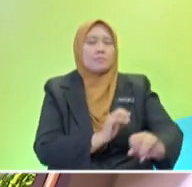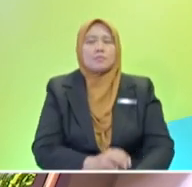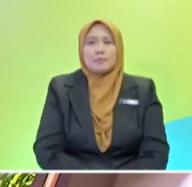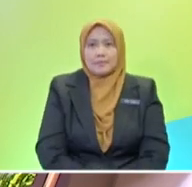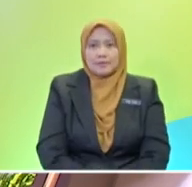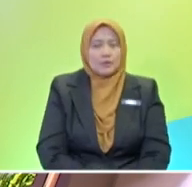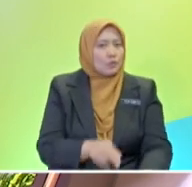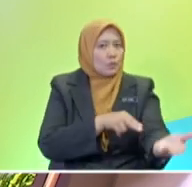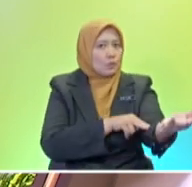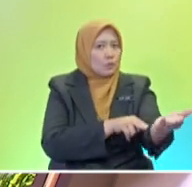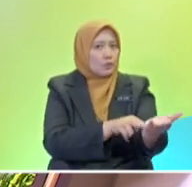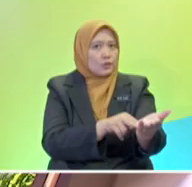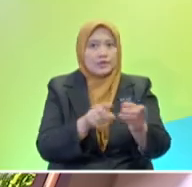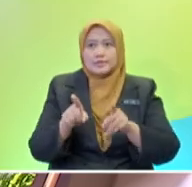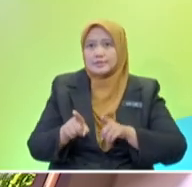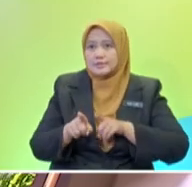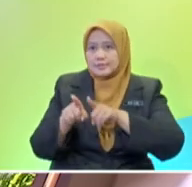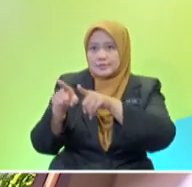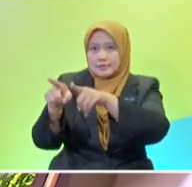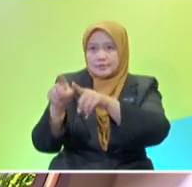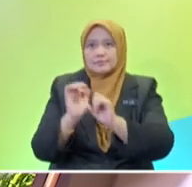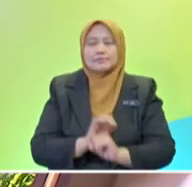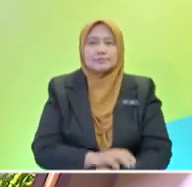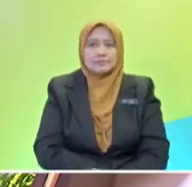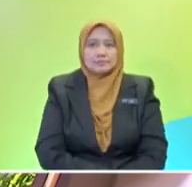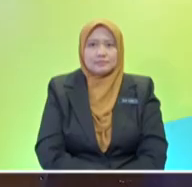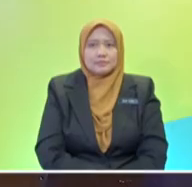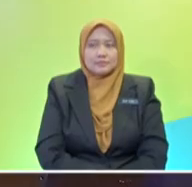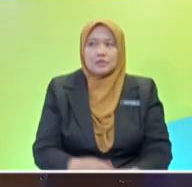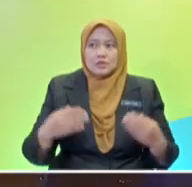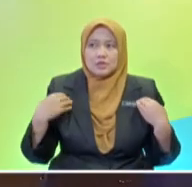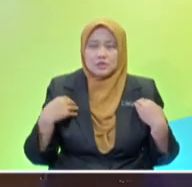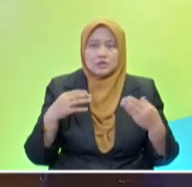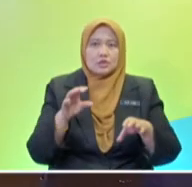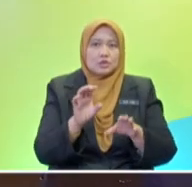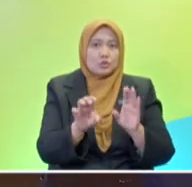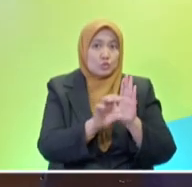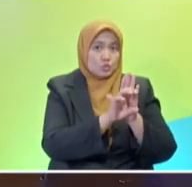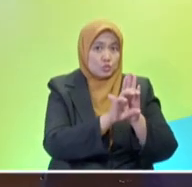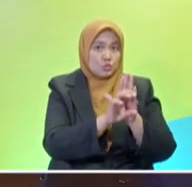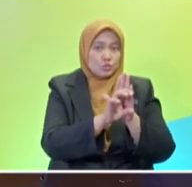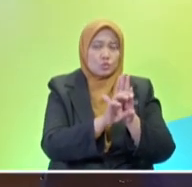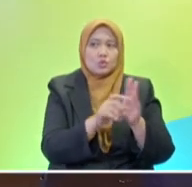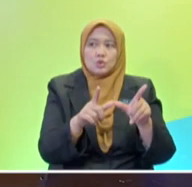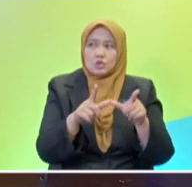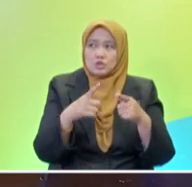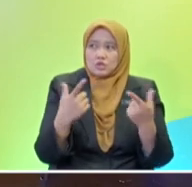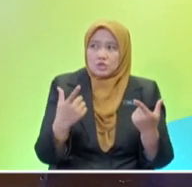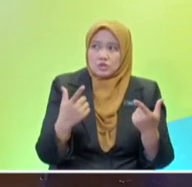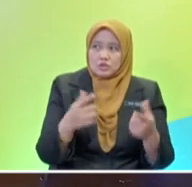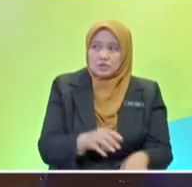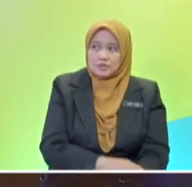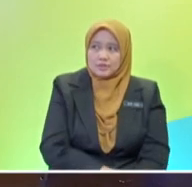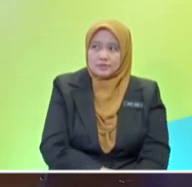dia memang selari. Ada tak contoh lain? Ini ke, cikgu? Ada. Itu daun pandan. Ini daun pandan ya.